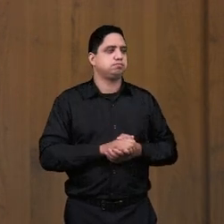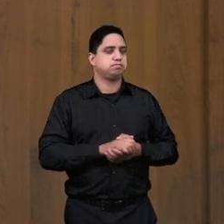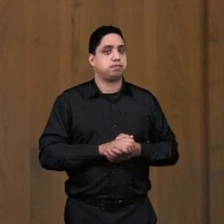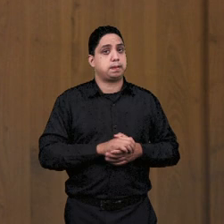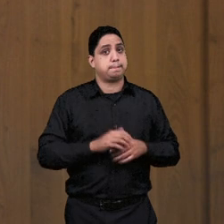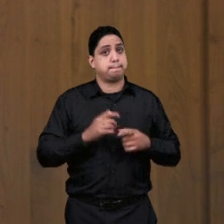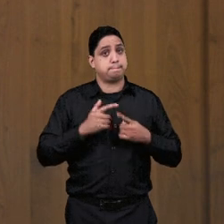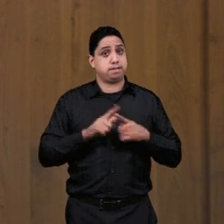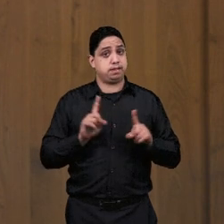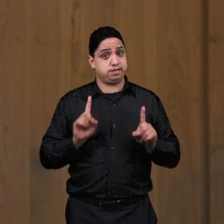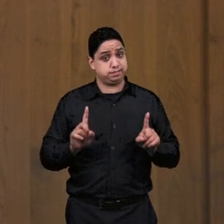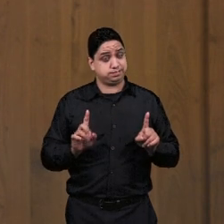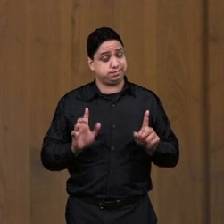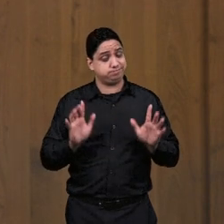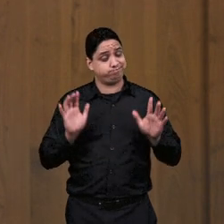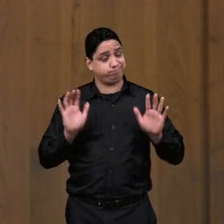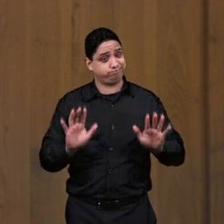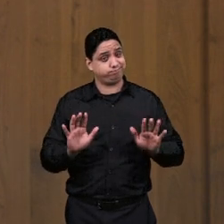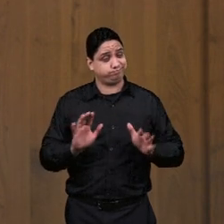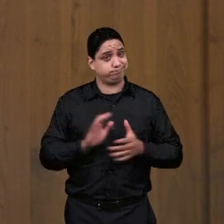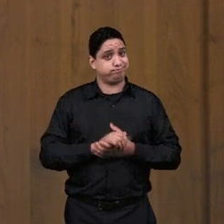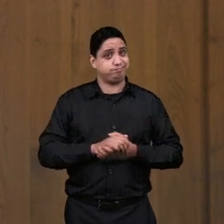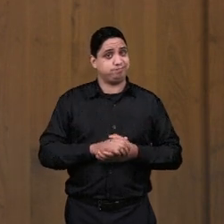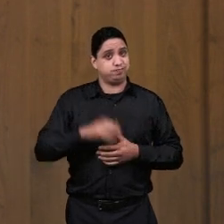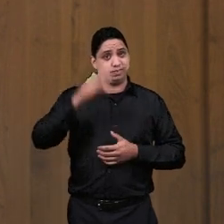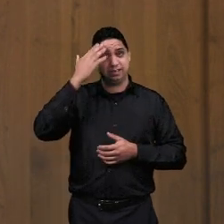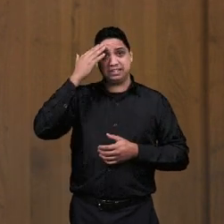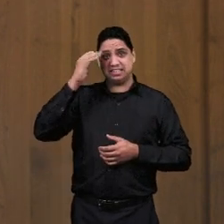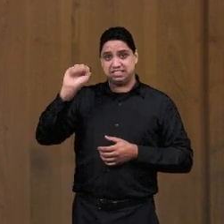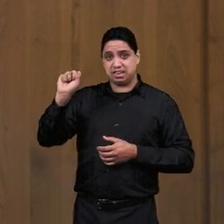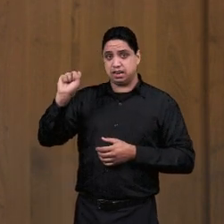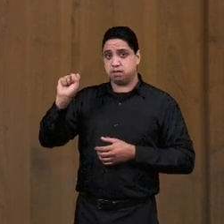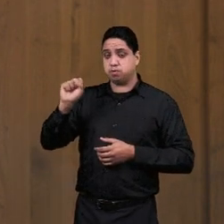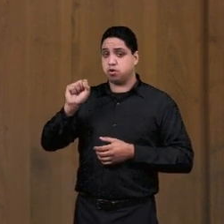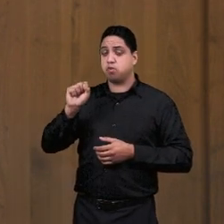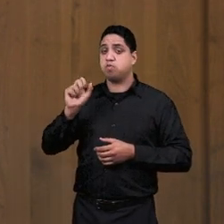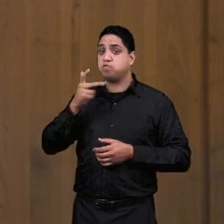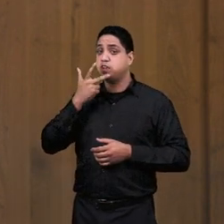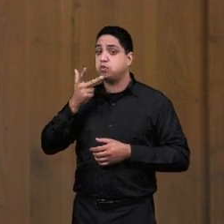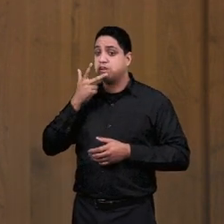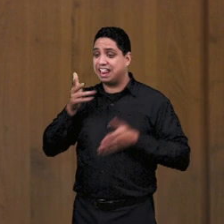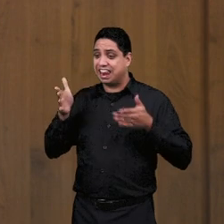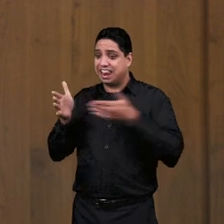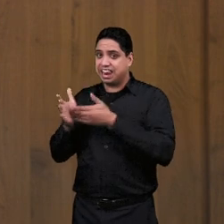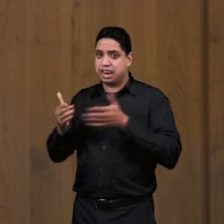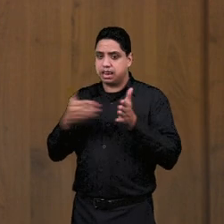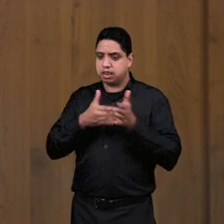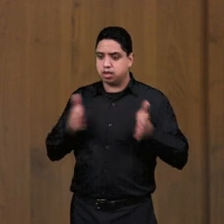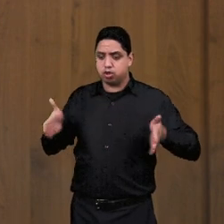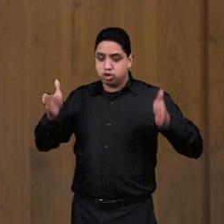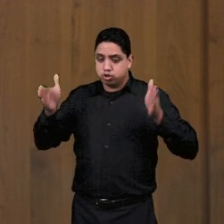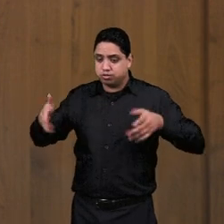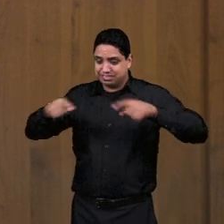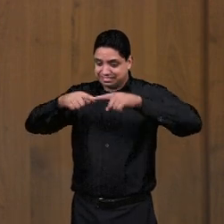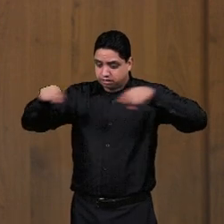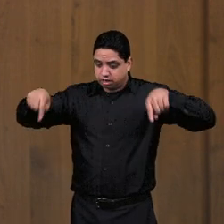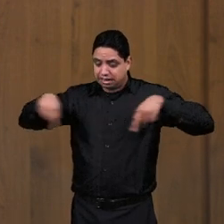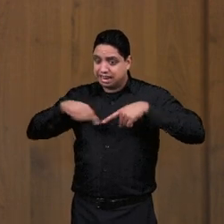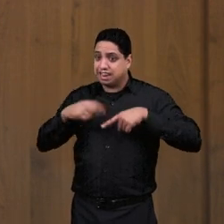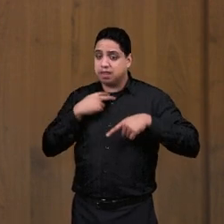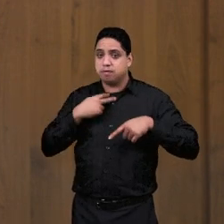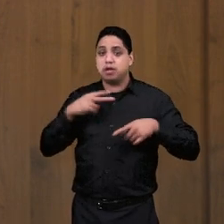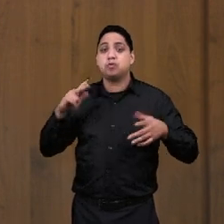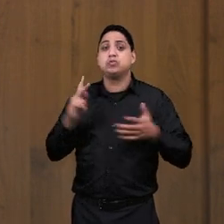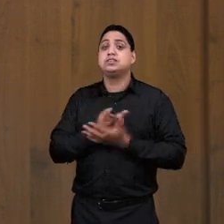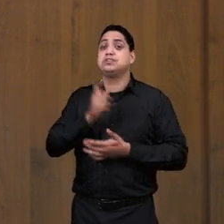Salomon, il avait mis des limites pour lui. Il ne pouvait pas passer. Qu'est-ce qui s'est passé? Nous allons voir, après